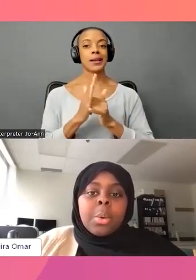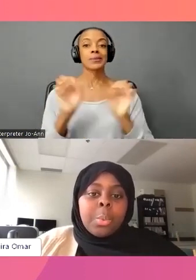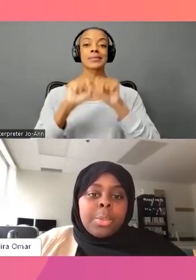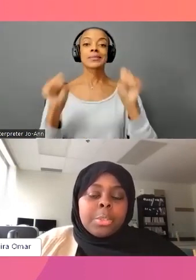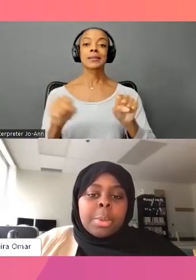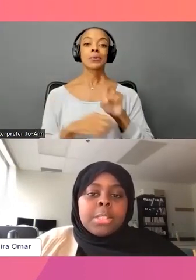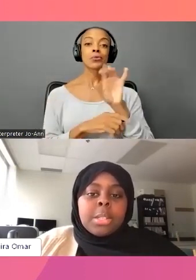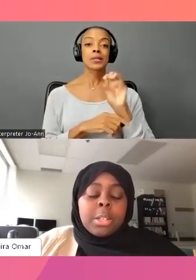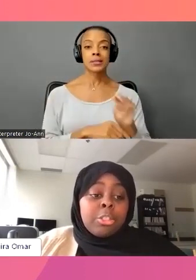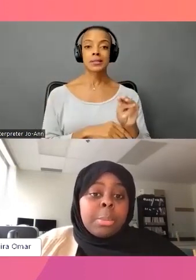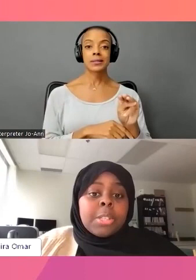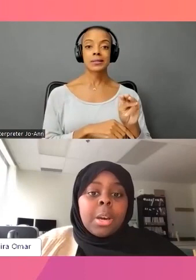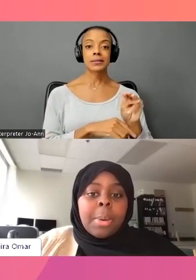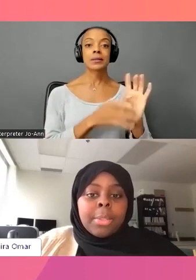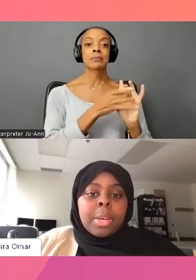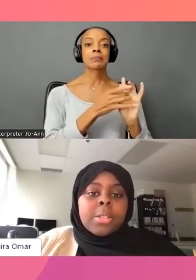Alors, je vais